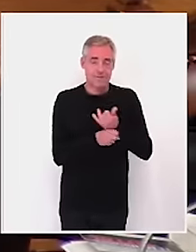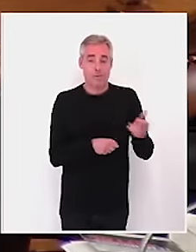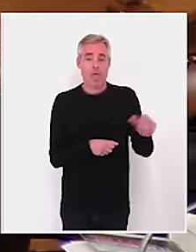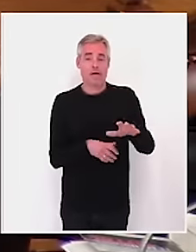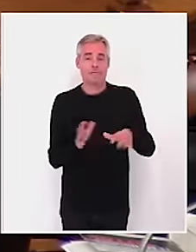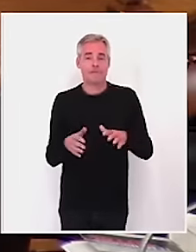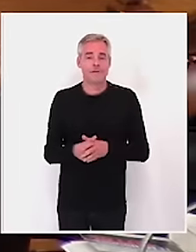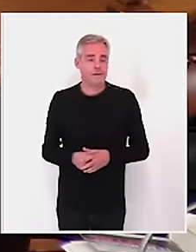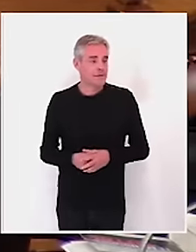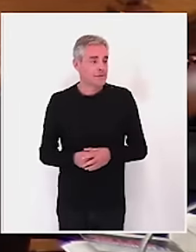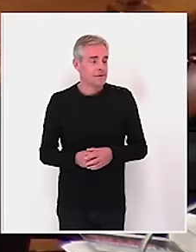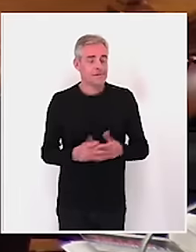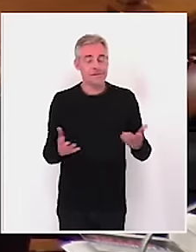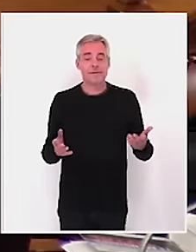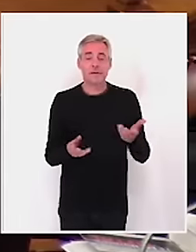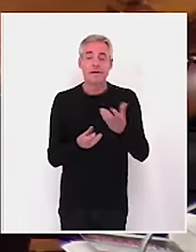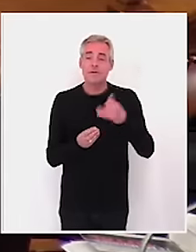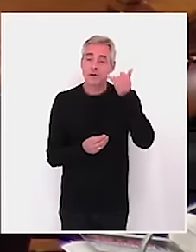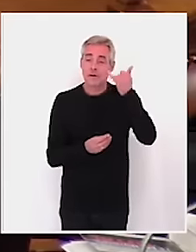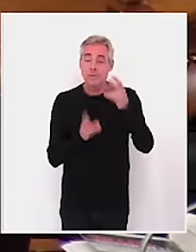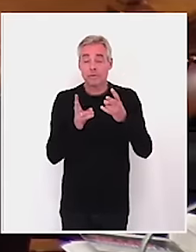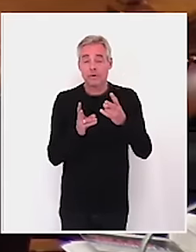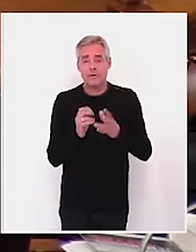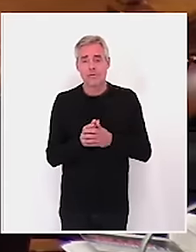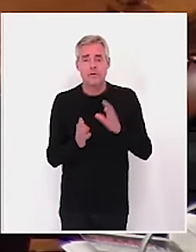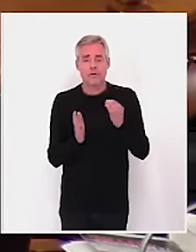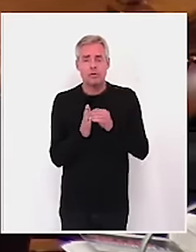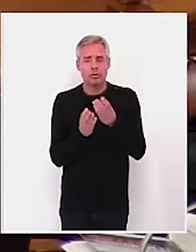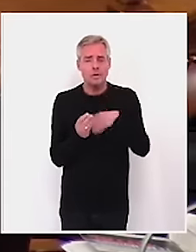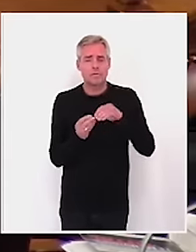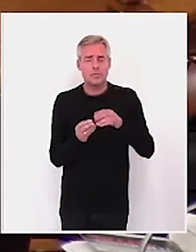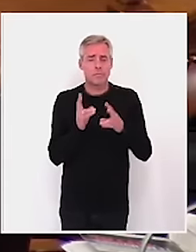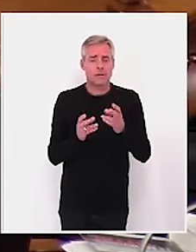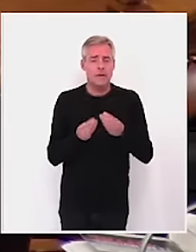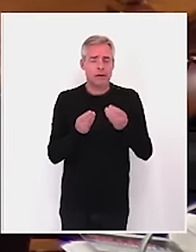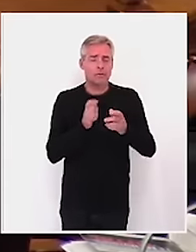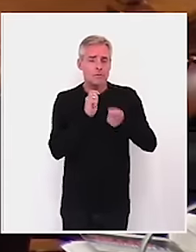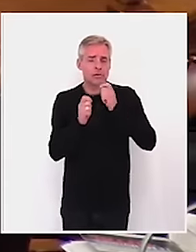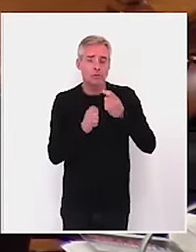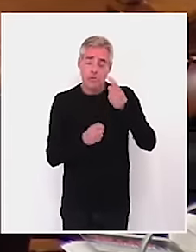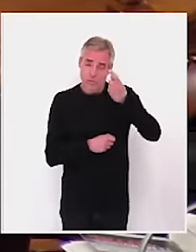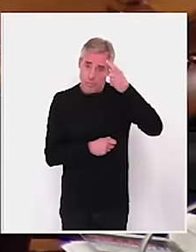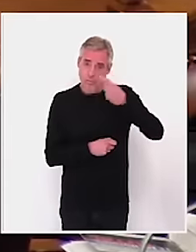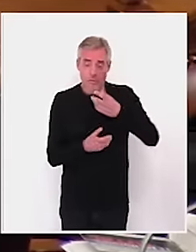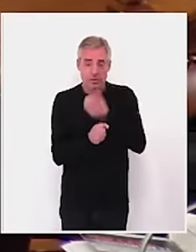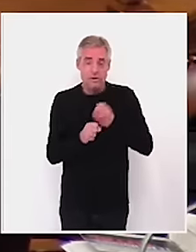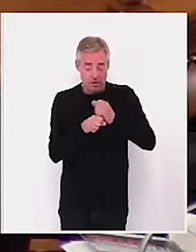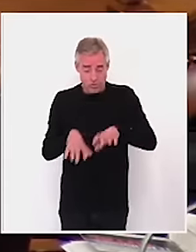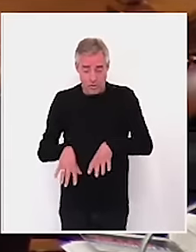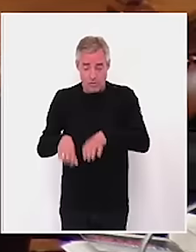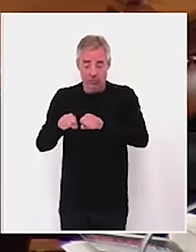Non, c'est pas vrai. Non, juste une idée, mais qui sera dans la note, mais qui peut permettre aussi une discussion, c'est qu'en fait, nous, on pense que la création de l'emploi,